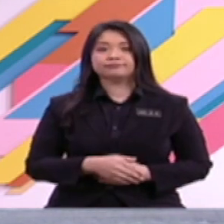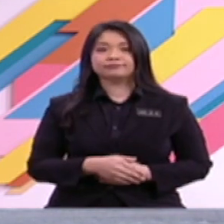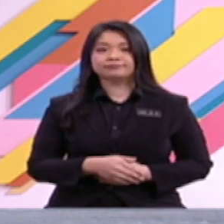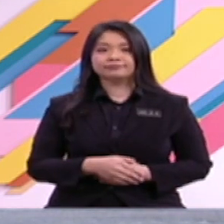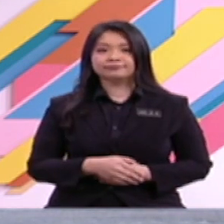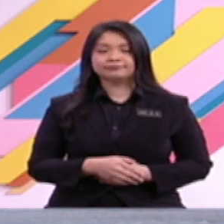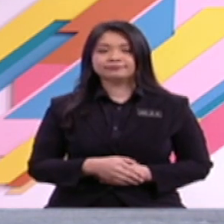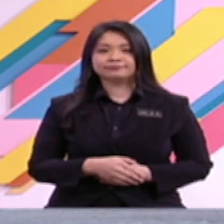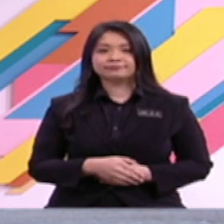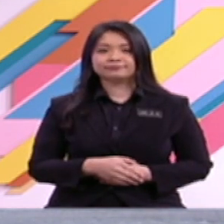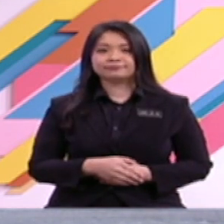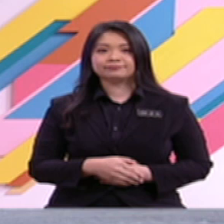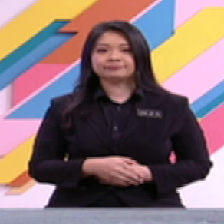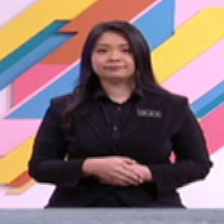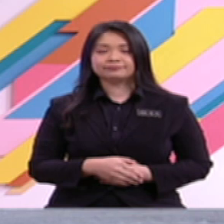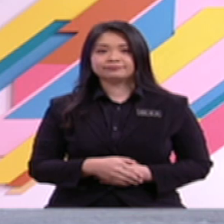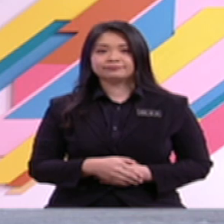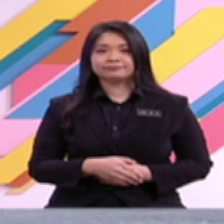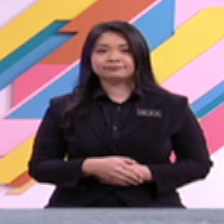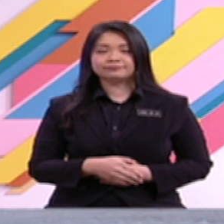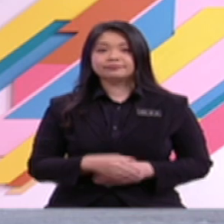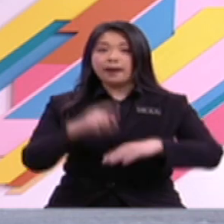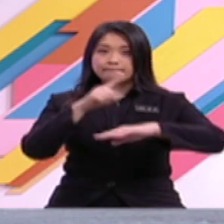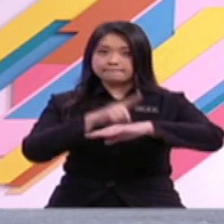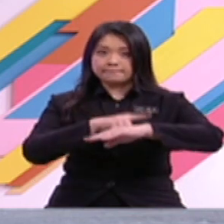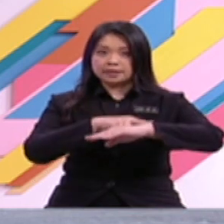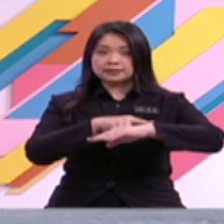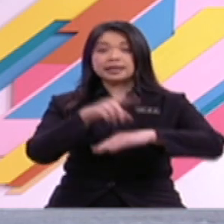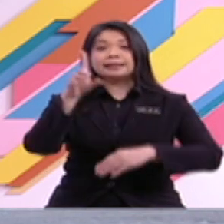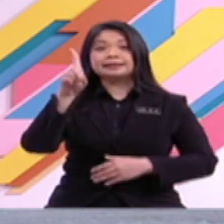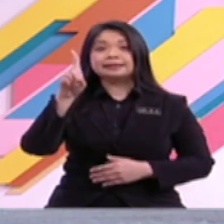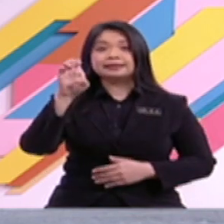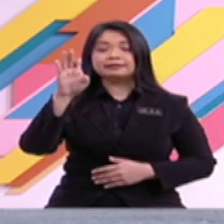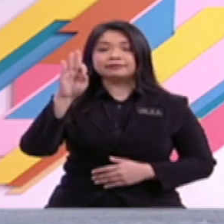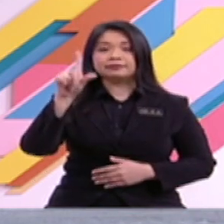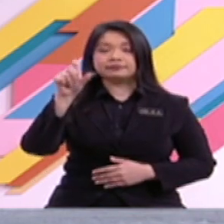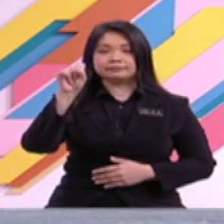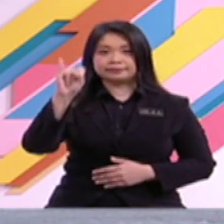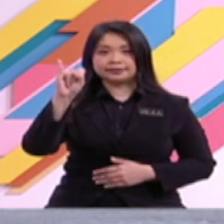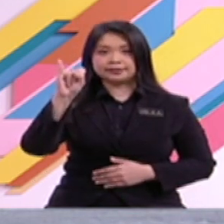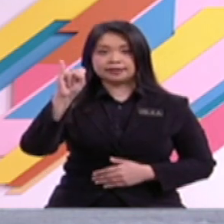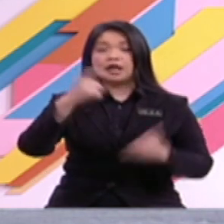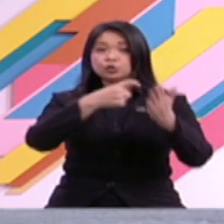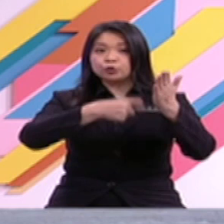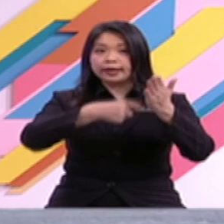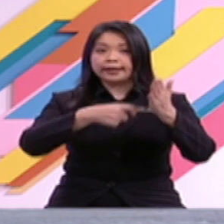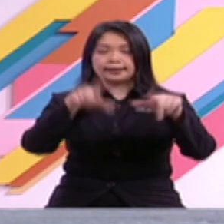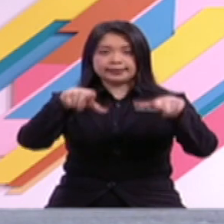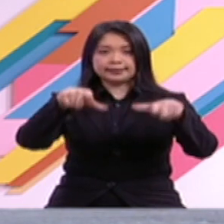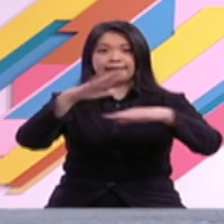suka Iyem semasa deflasi Apakah jadi pada juga kita teratas Ah